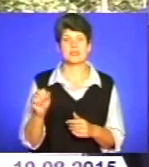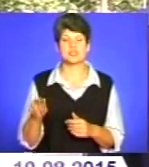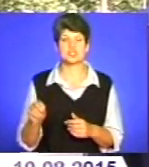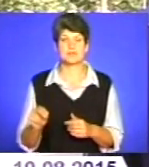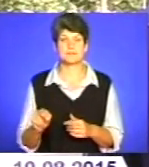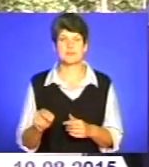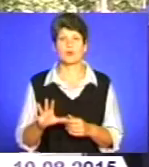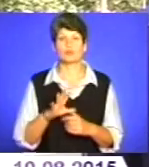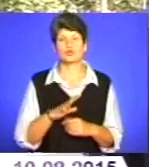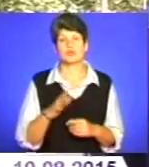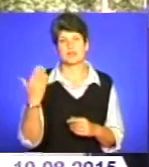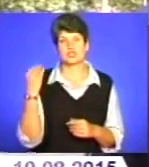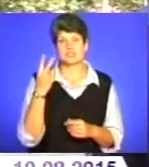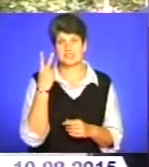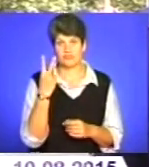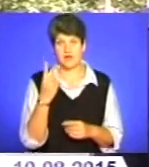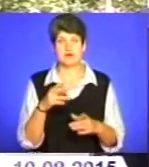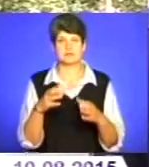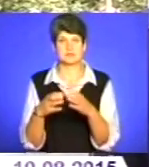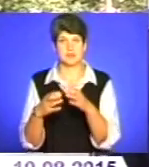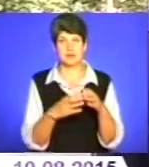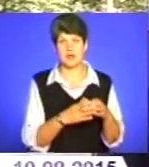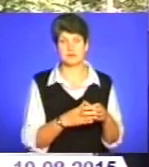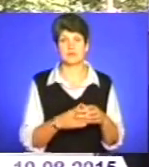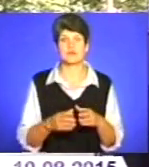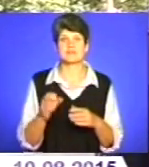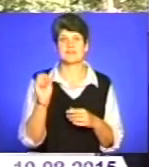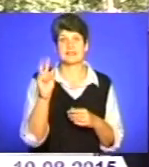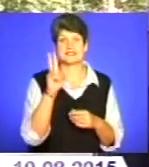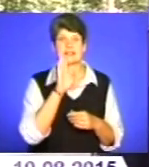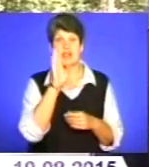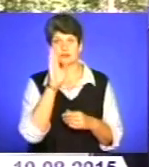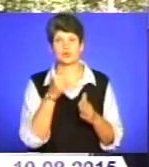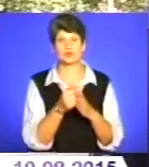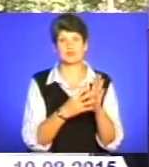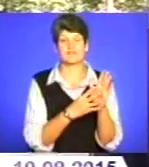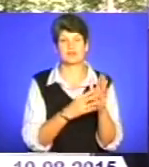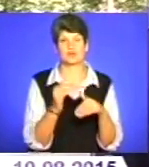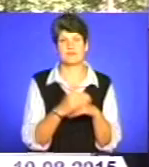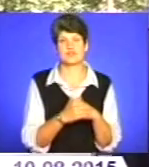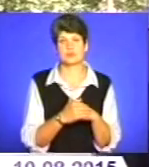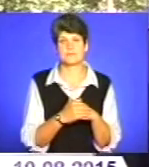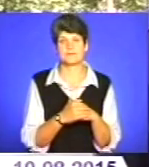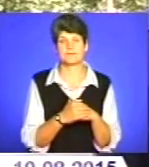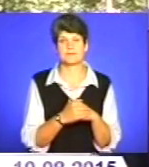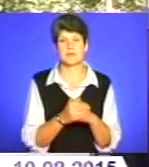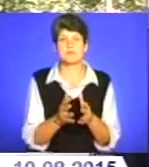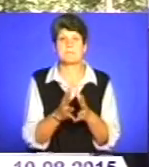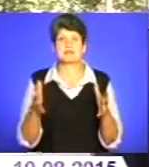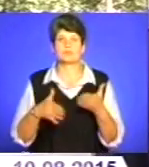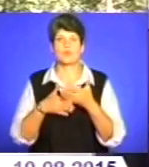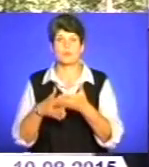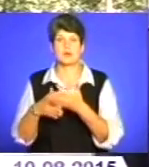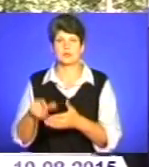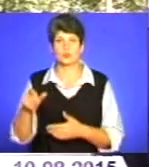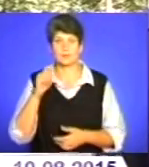буде тільки по 2 наряди. Будемо виїжджати з 12 вечора до 12 ранку до 9 вечора. Ну, максимум допомагати громадянам України